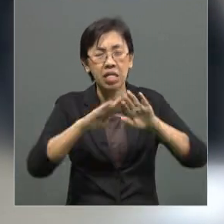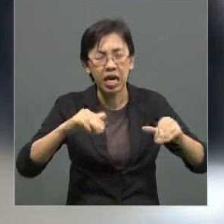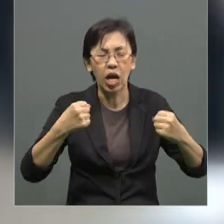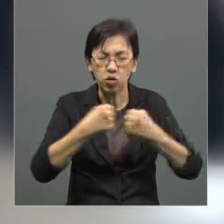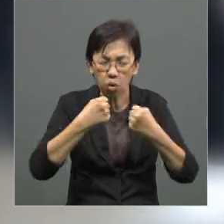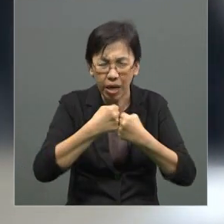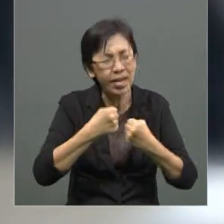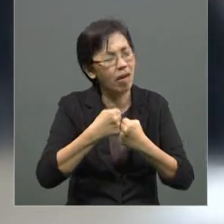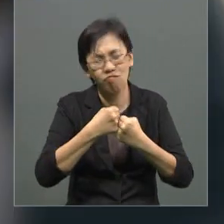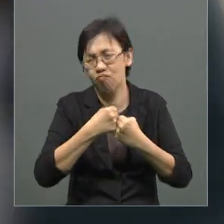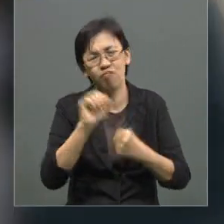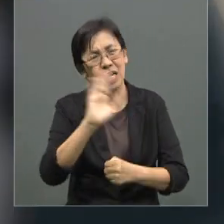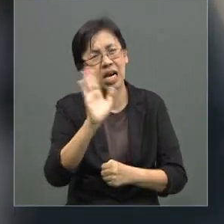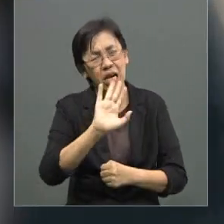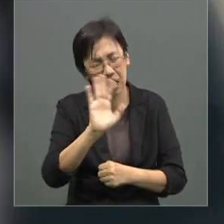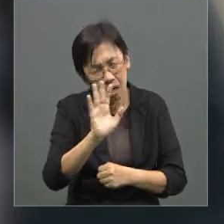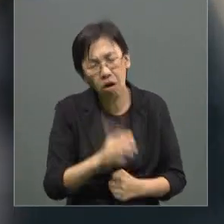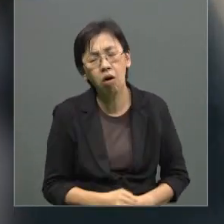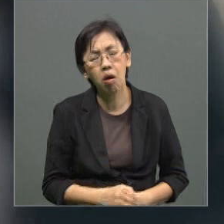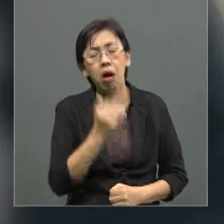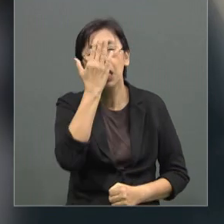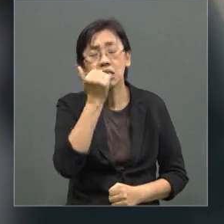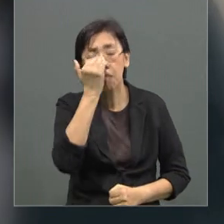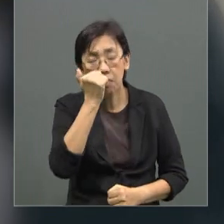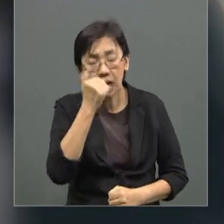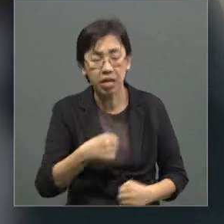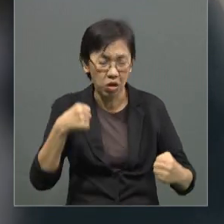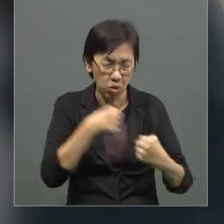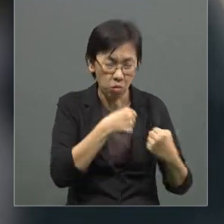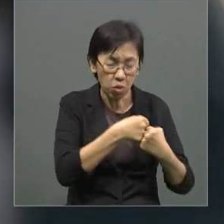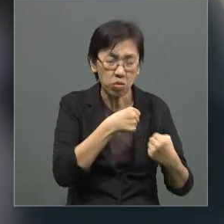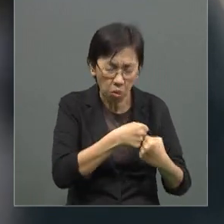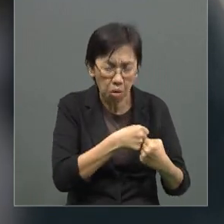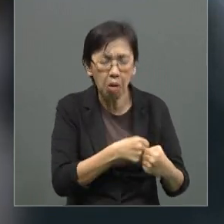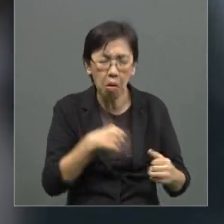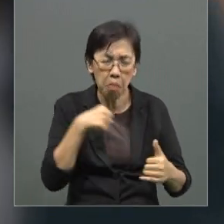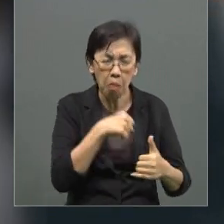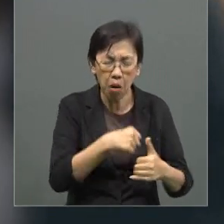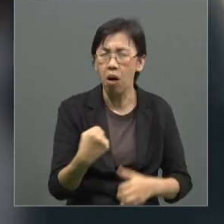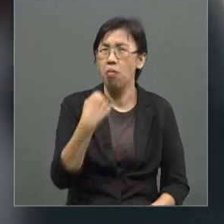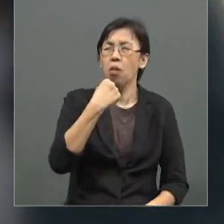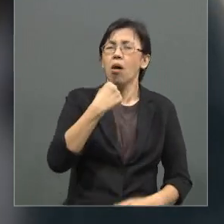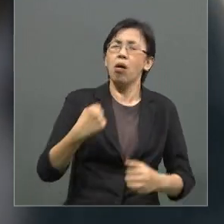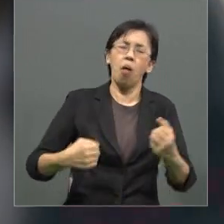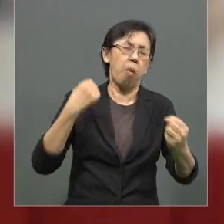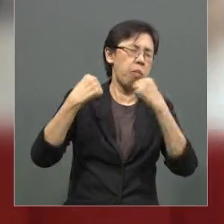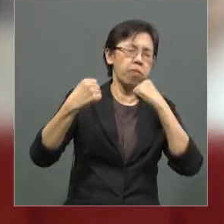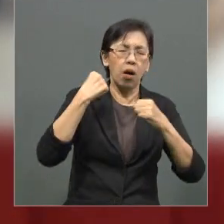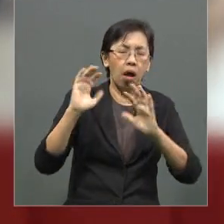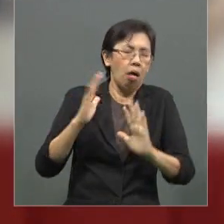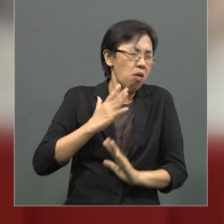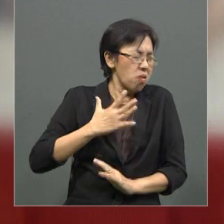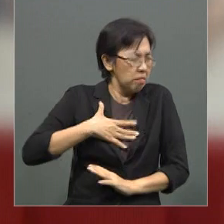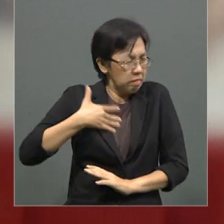นี่ยมันก็เป็นเรื่องใหญ่ใช่ไหมคะเพราะว่าคนที่เป็นผู้ถูกกระทำเนี่ยมันเจ็บปวดทรมานทำให้เขาไม่อยากจะไปโร